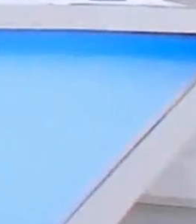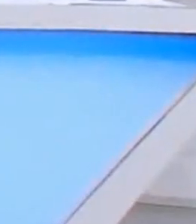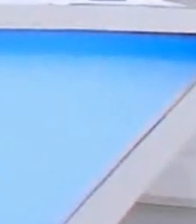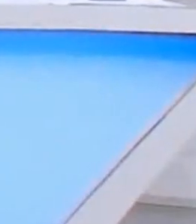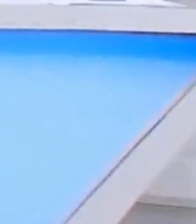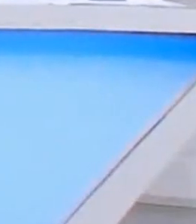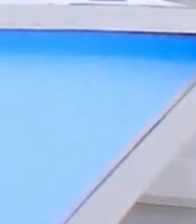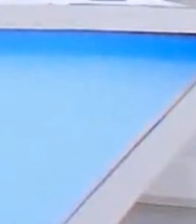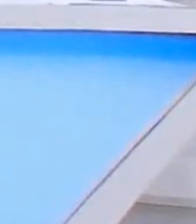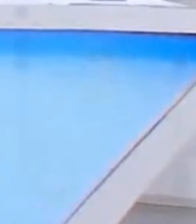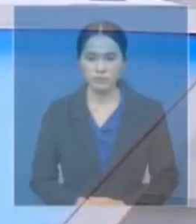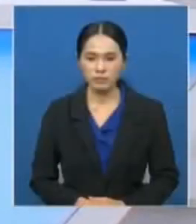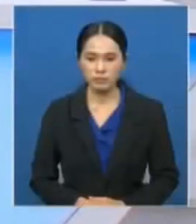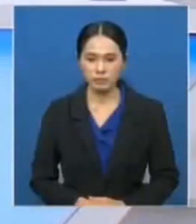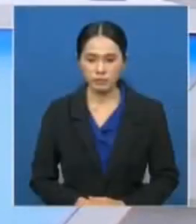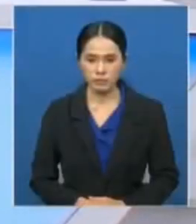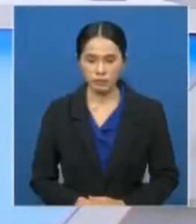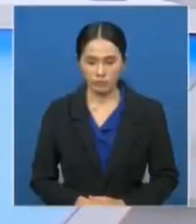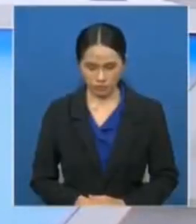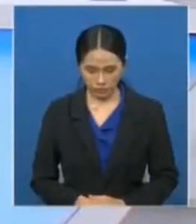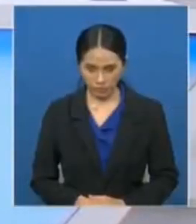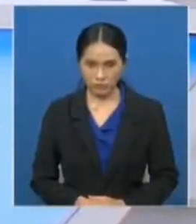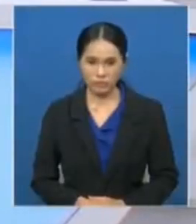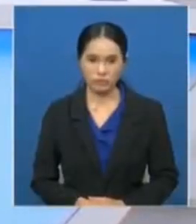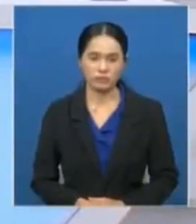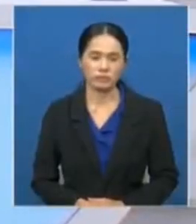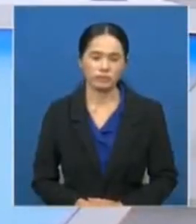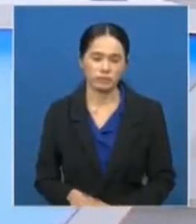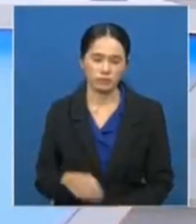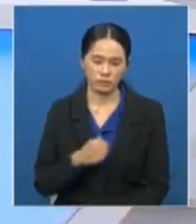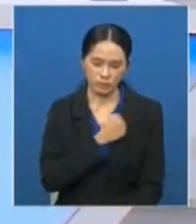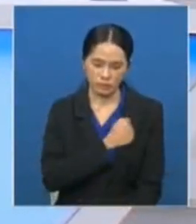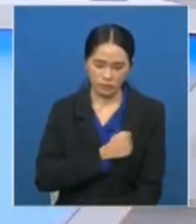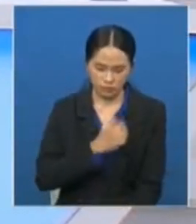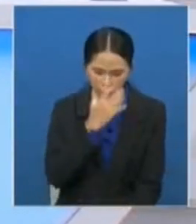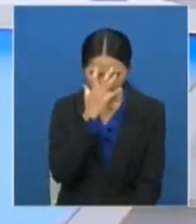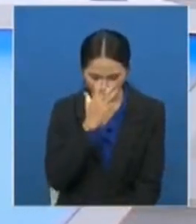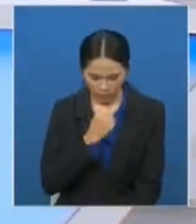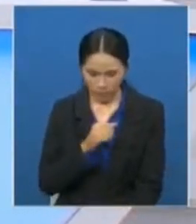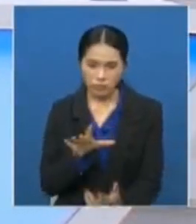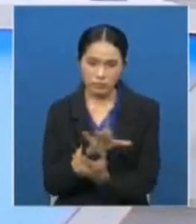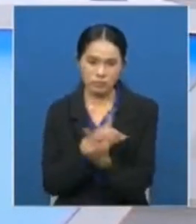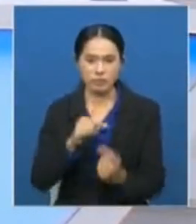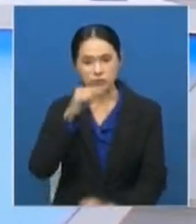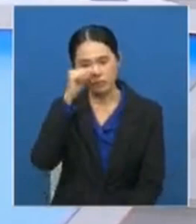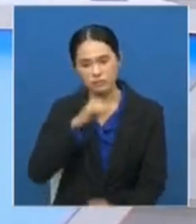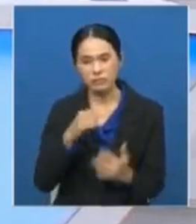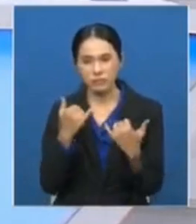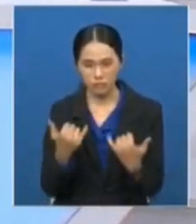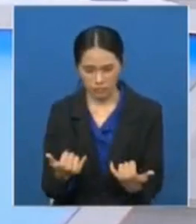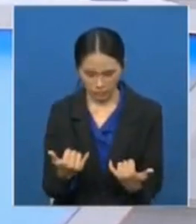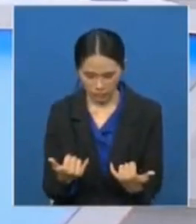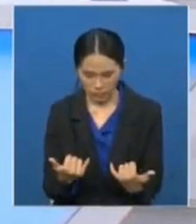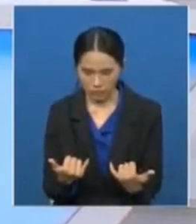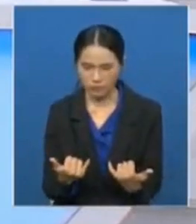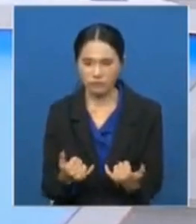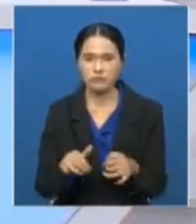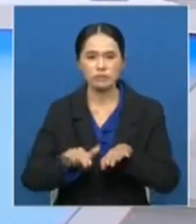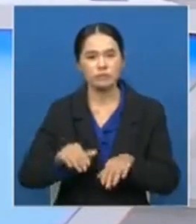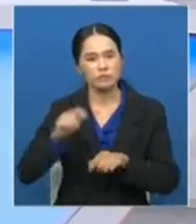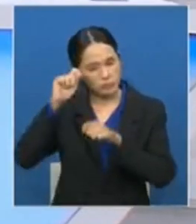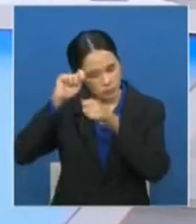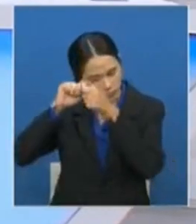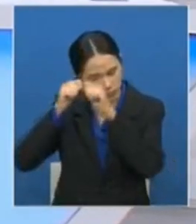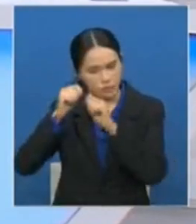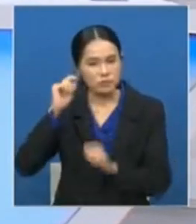คุณผู้ชมเรื่องที่สุดแสนรันทดและเศร้าสุดๆกับสังคมไทยทุกวันนี้นะฮะเด็กออทิสติกเป็นเ